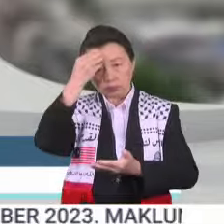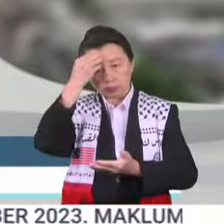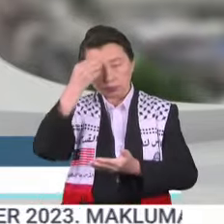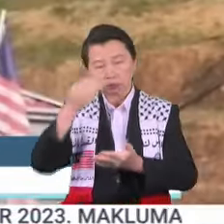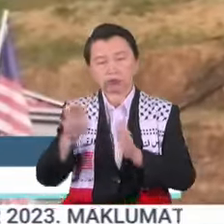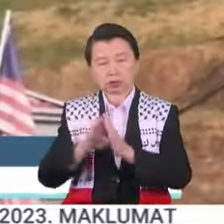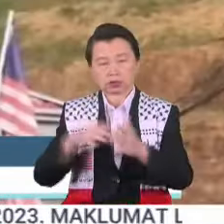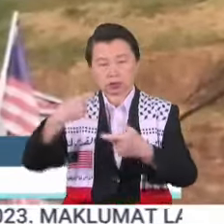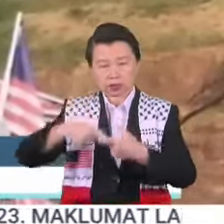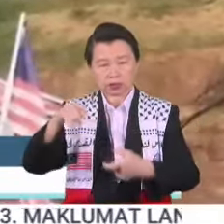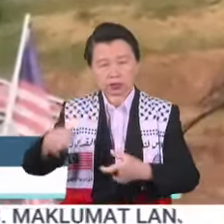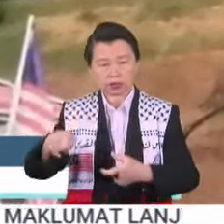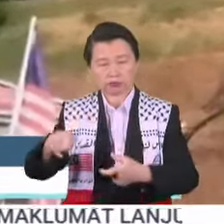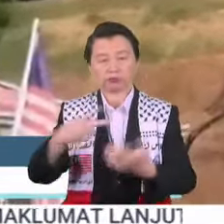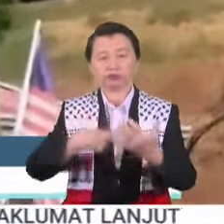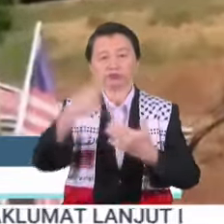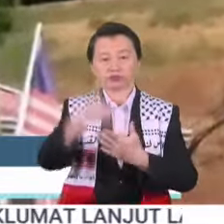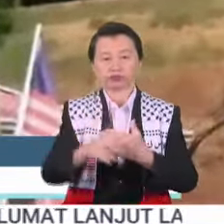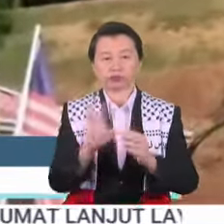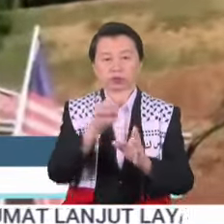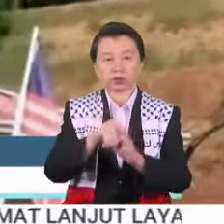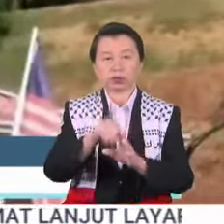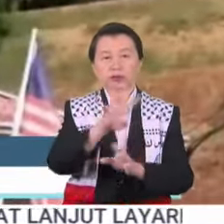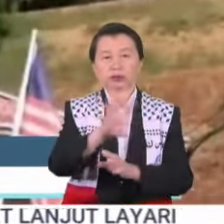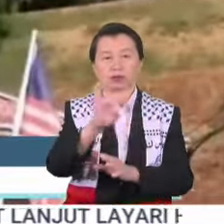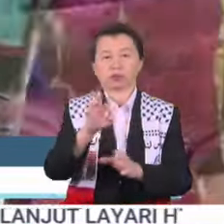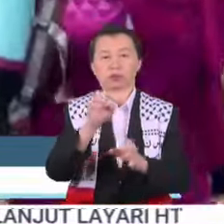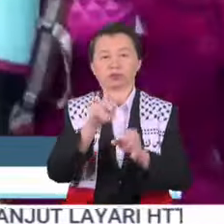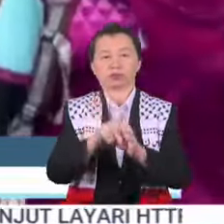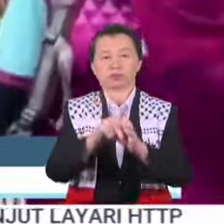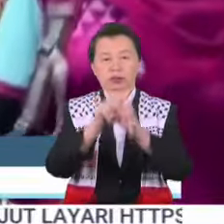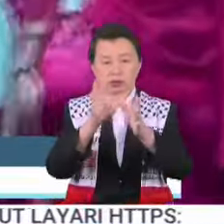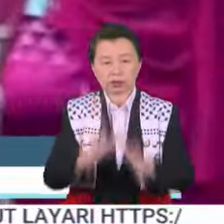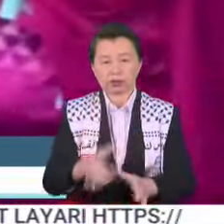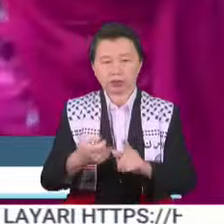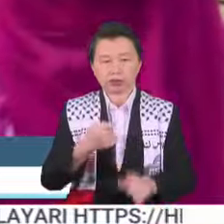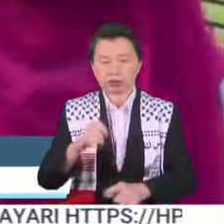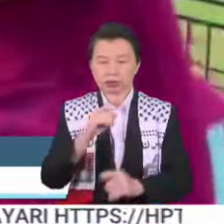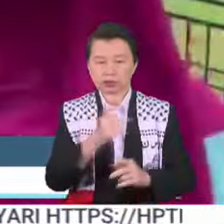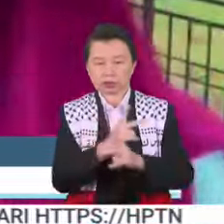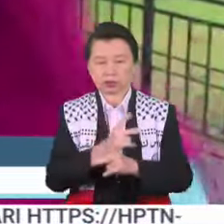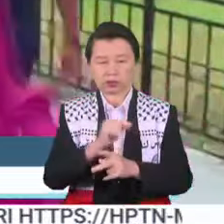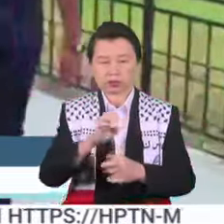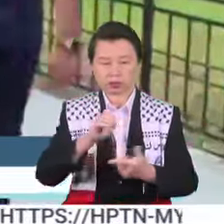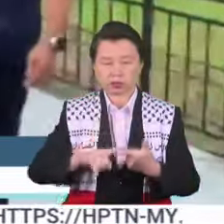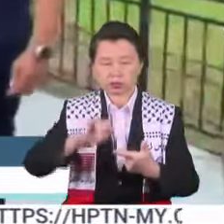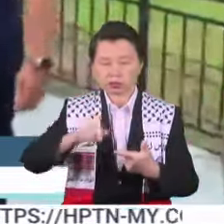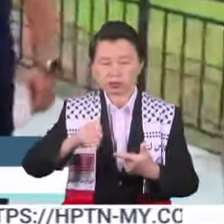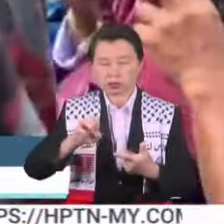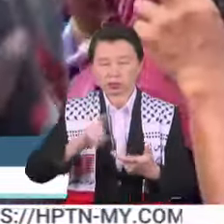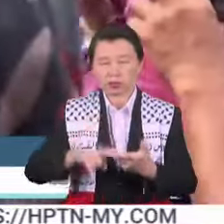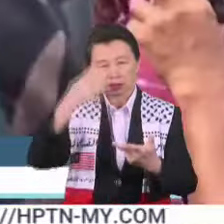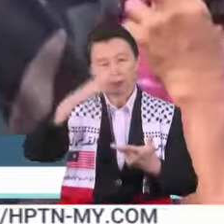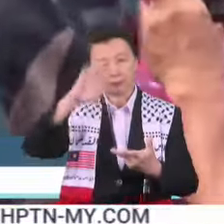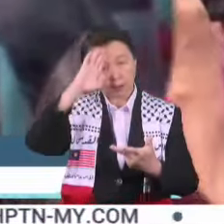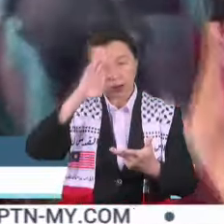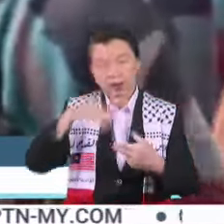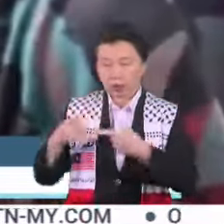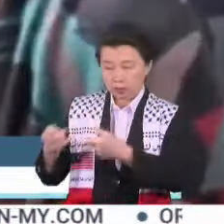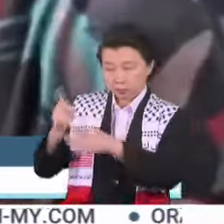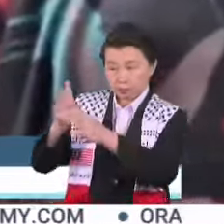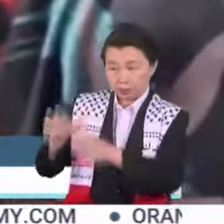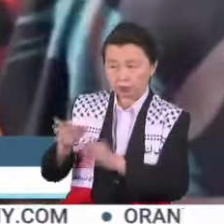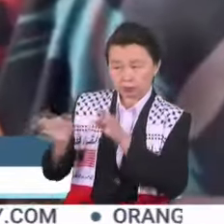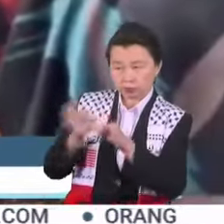berkaitan. Program disertai 40 peserta terdiri daripada geoguide, jerai dan perlis. Peserta diberi